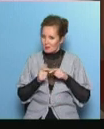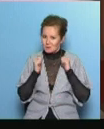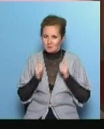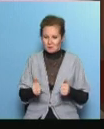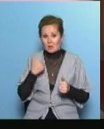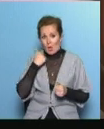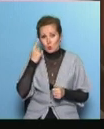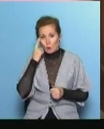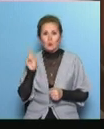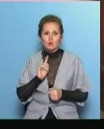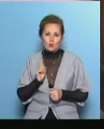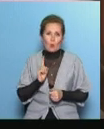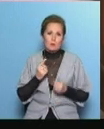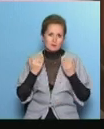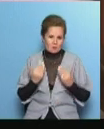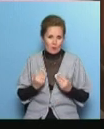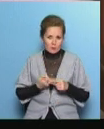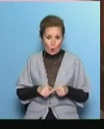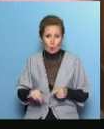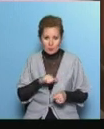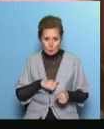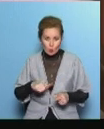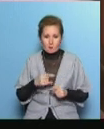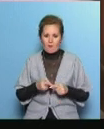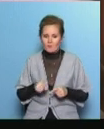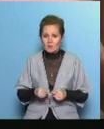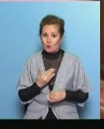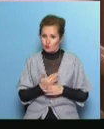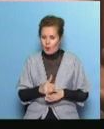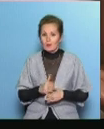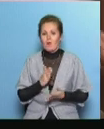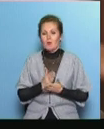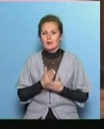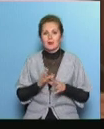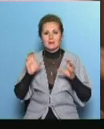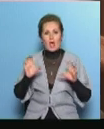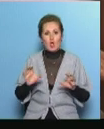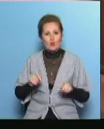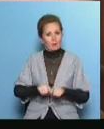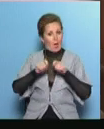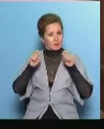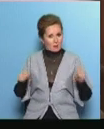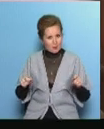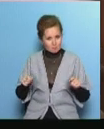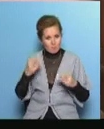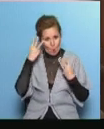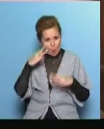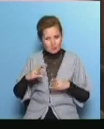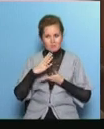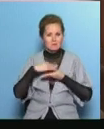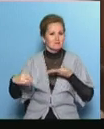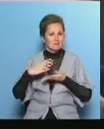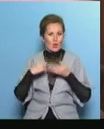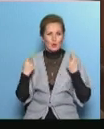думаю, что сегодня даже Удмуртия вот в этой части является законодателем МОД, и другие регионы у нас